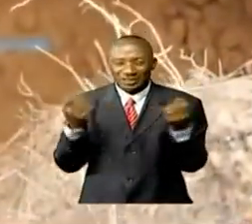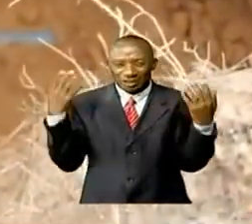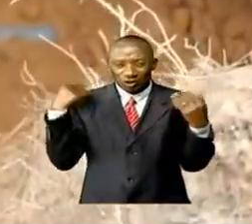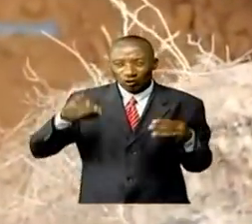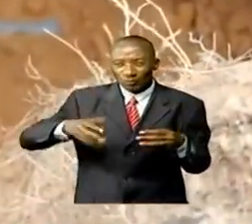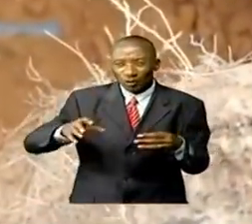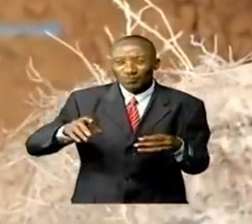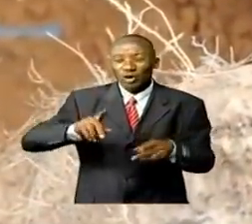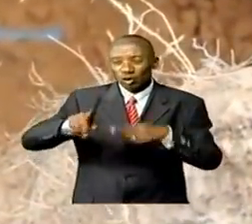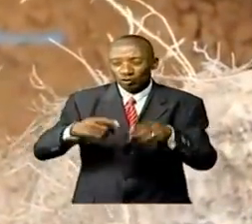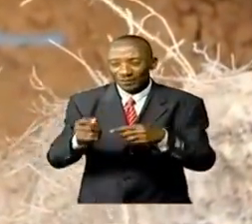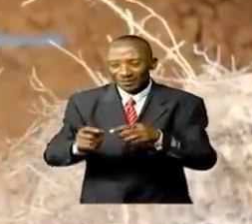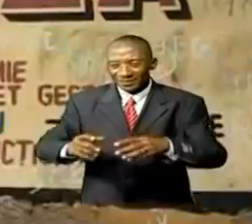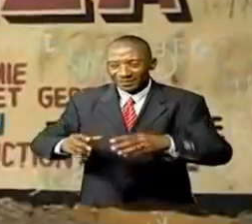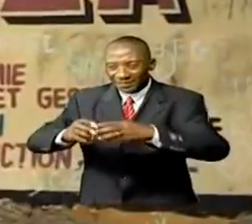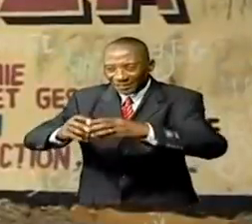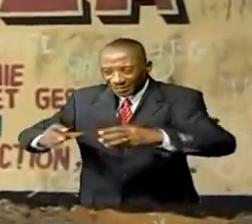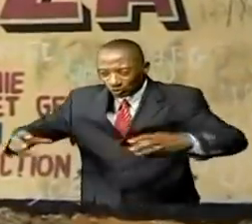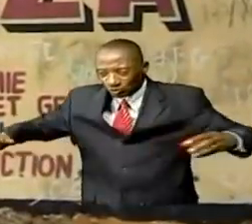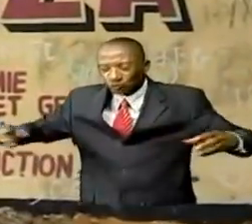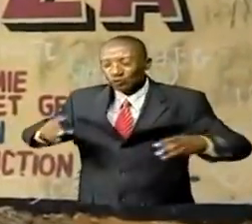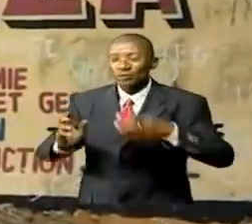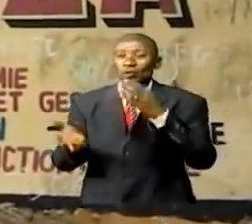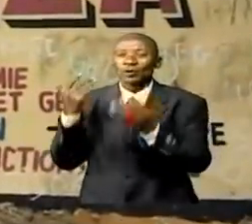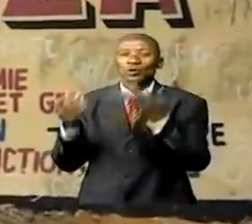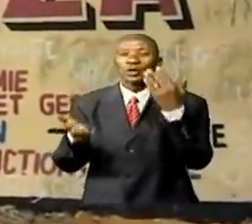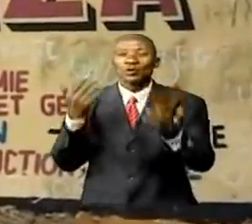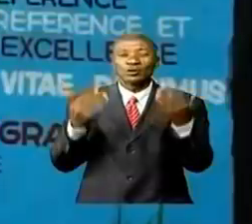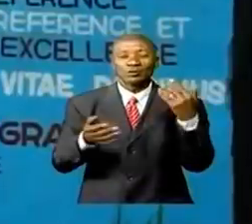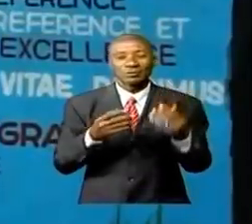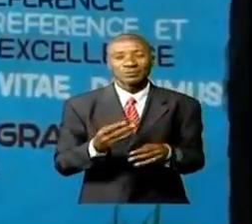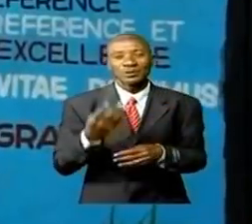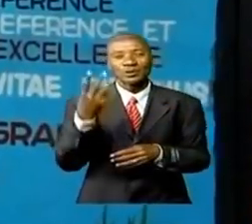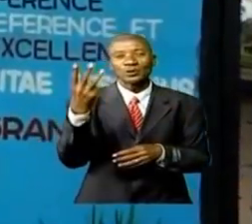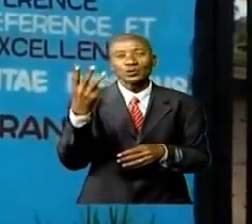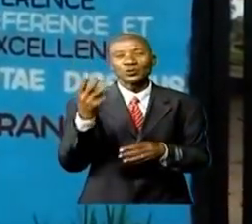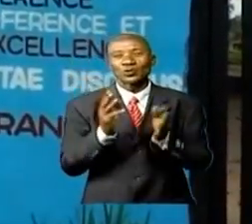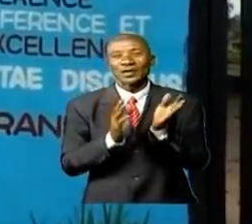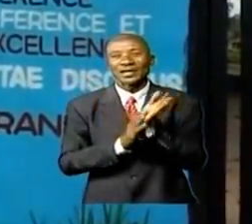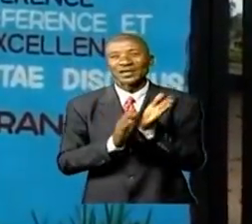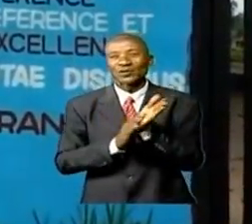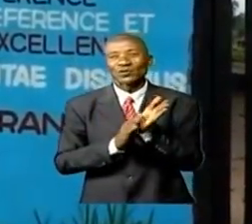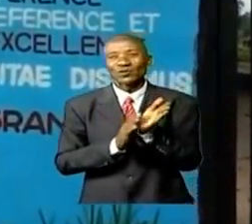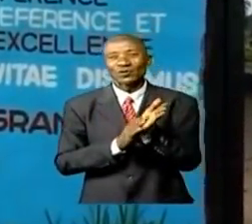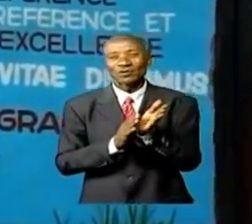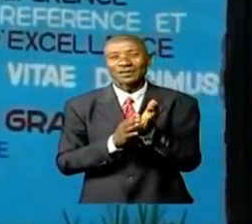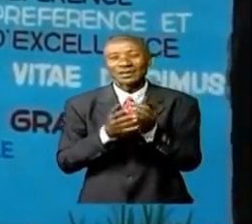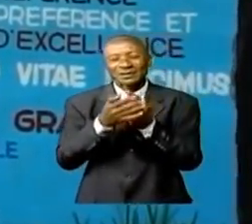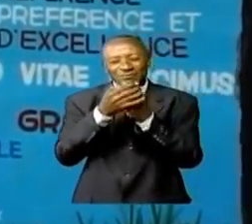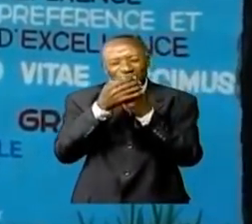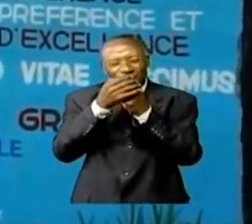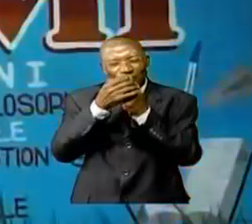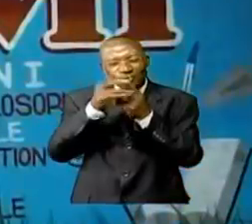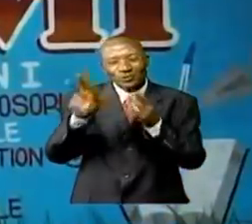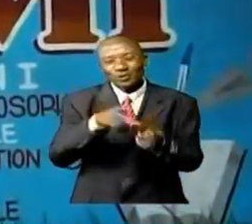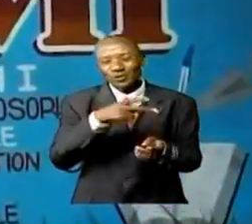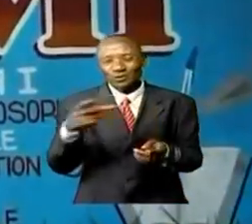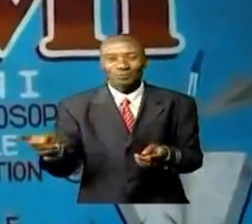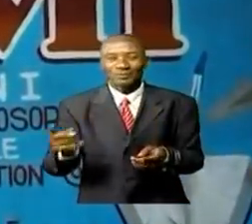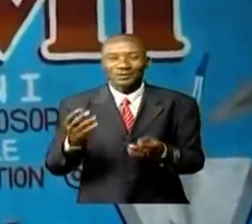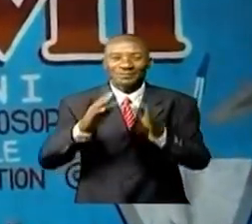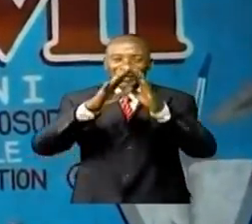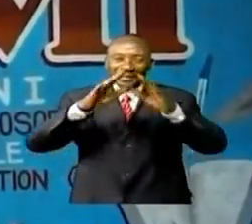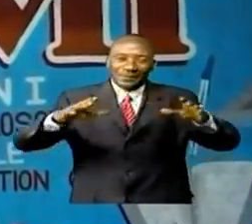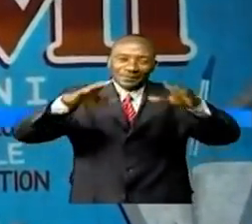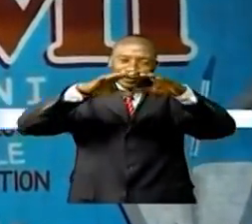La plus grande menace pèse sur les trois écoles de ces quartiers. L'érosion avance vers le principal bâtiment où enseignants et